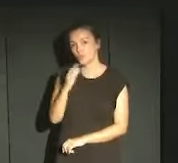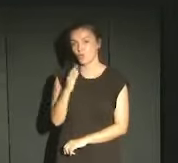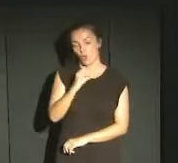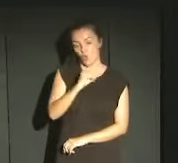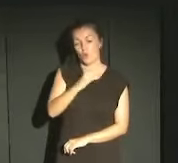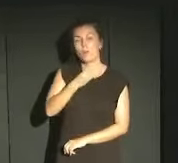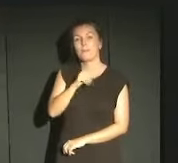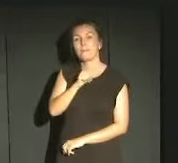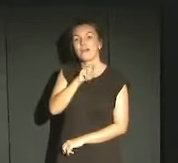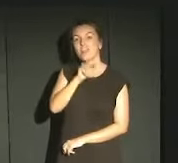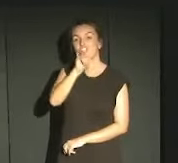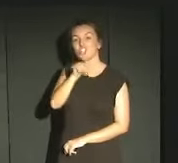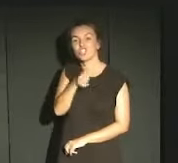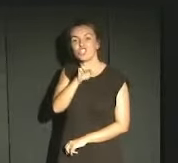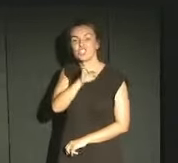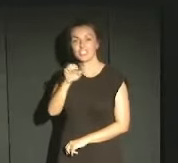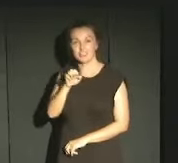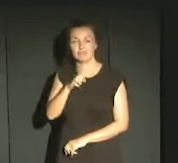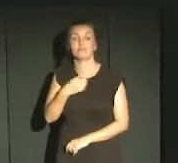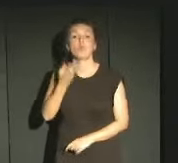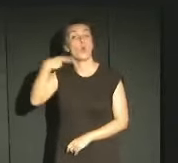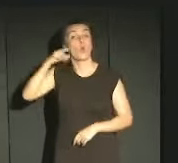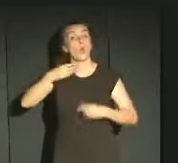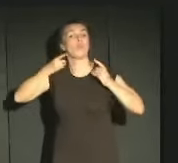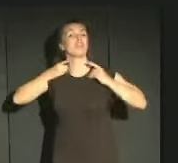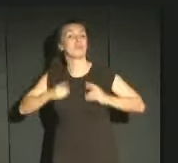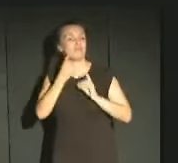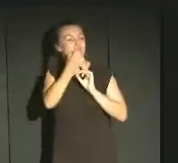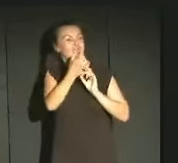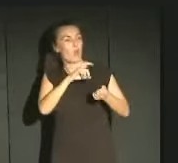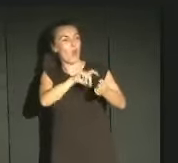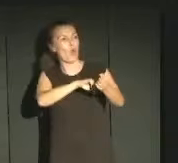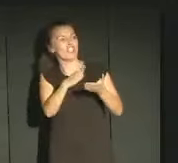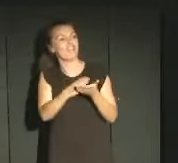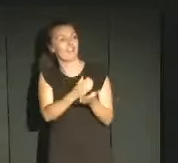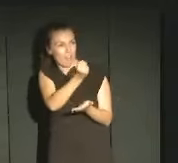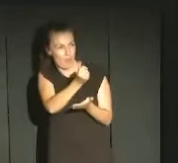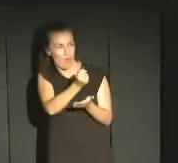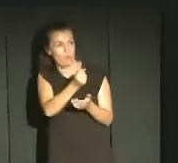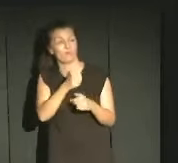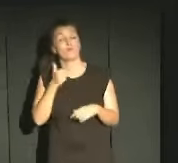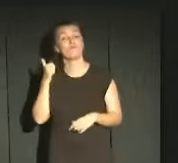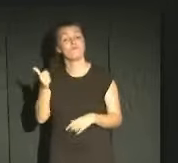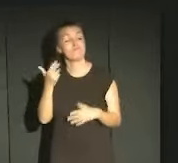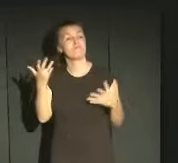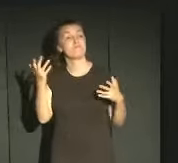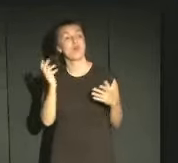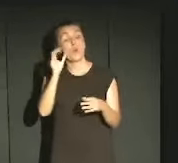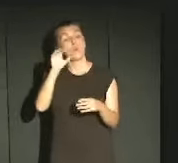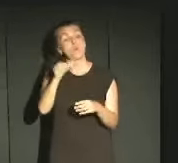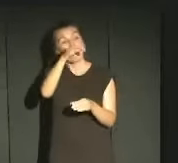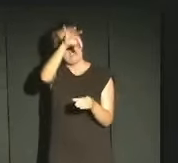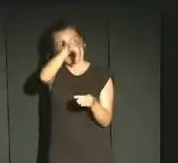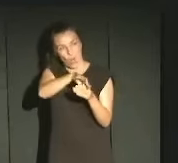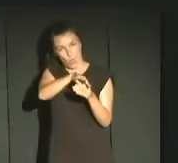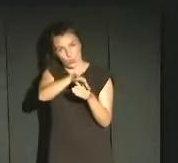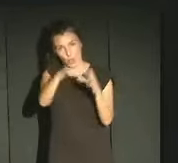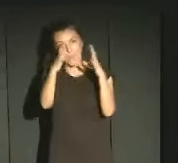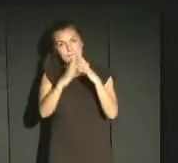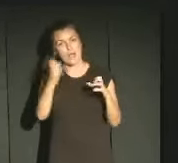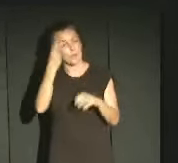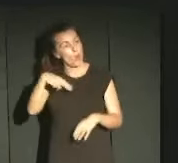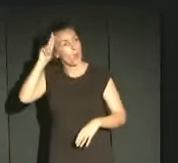eurodéputé de issu de la Réunion et gagner le premier vote au Parlement européen